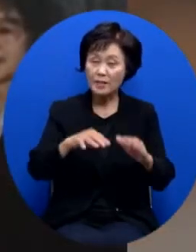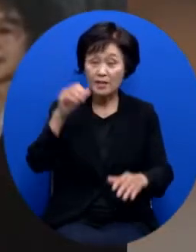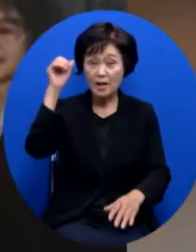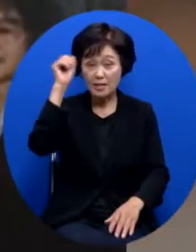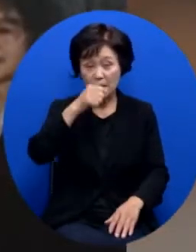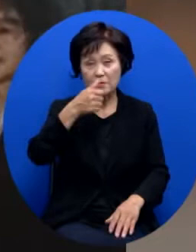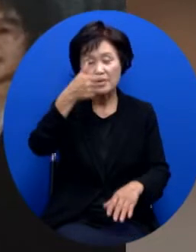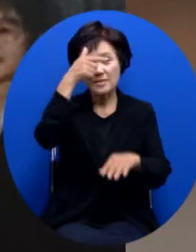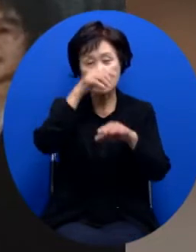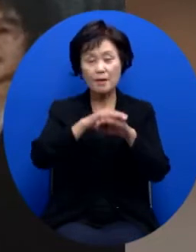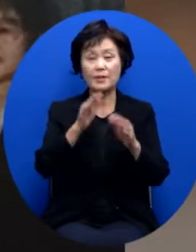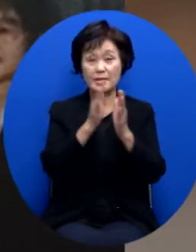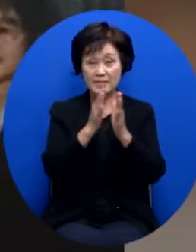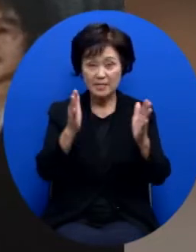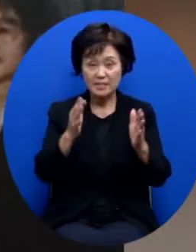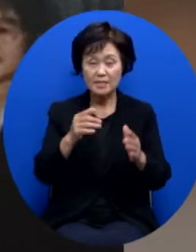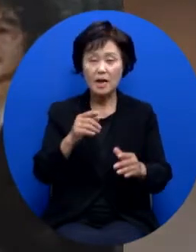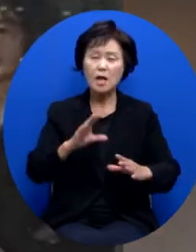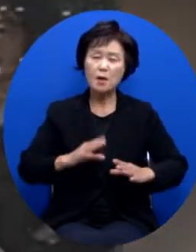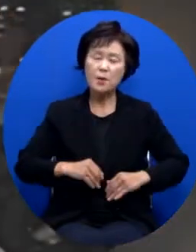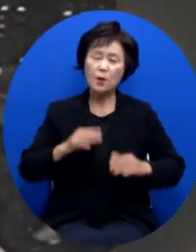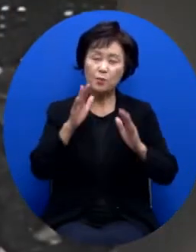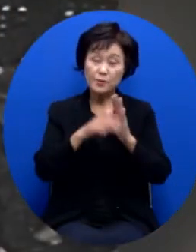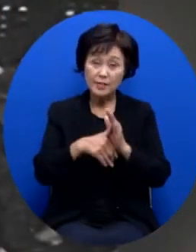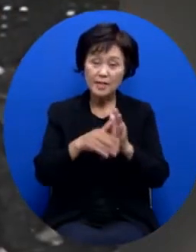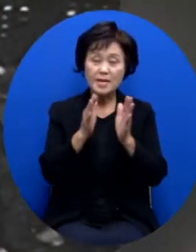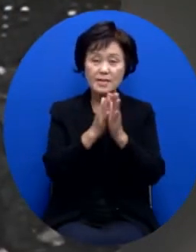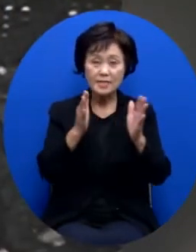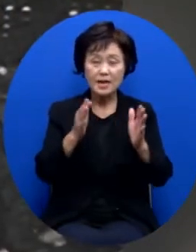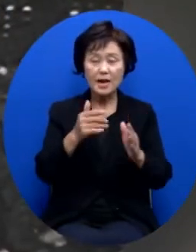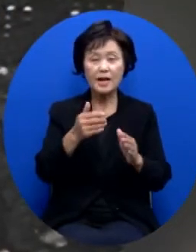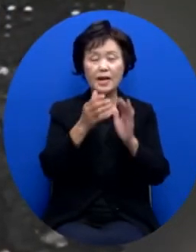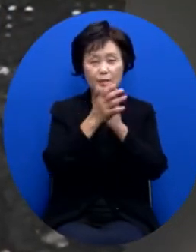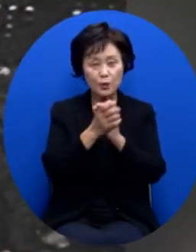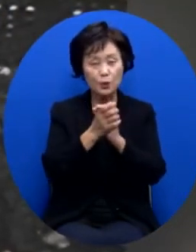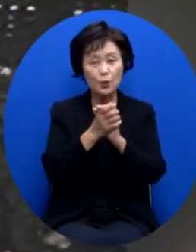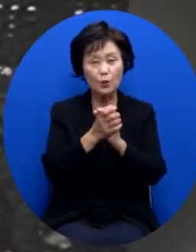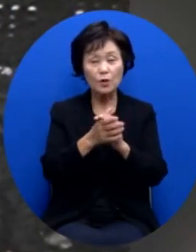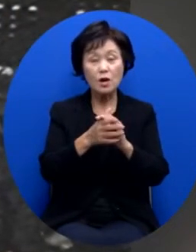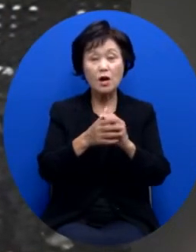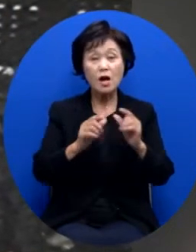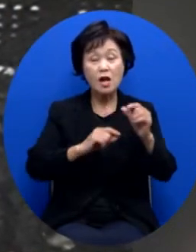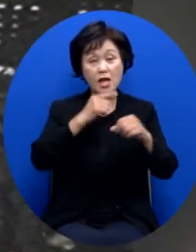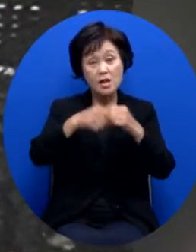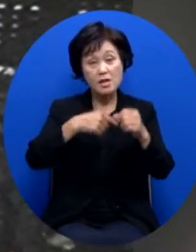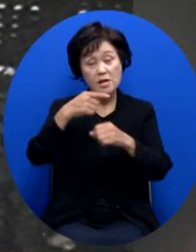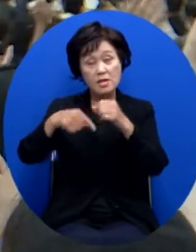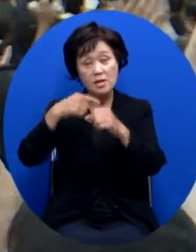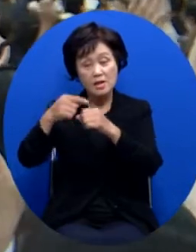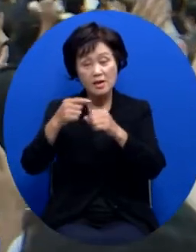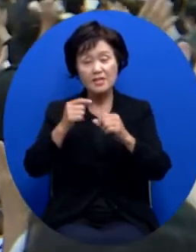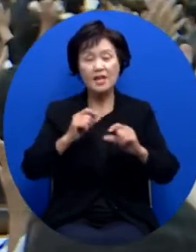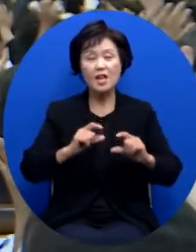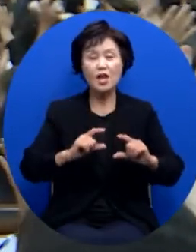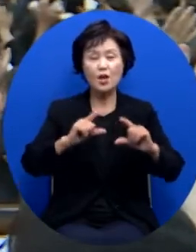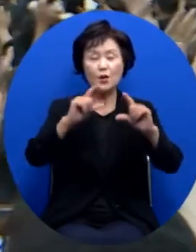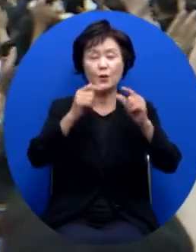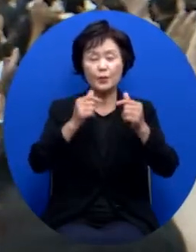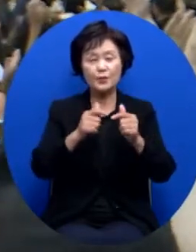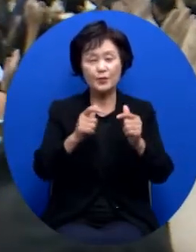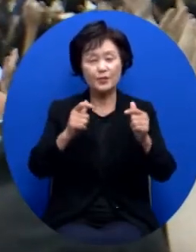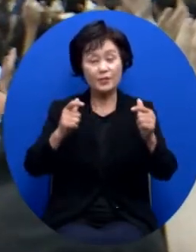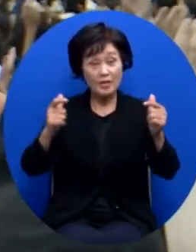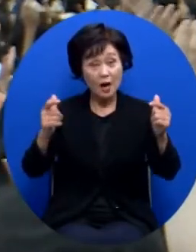배고픈 시절 이들의 간절한 기도는 놀라운 기적들을 일으켰고 회를 거듭할수록 성도가 늘며 교회는 성장했습니다.